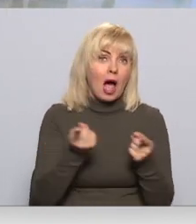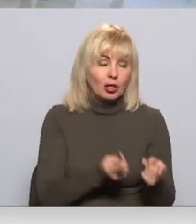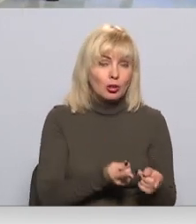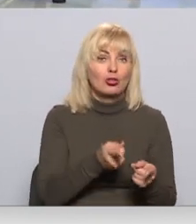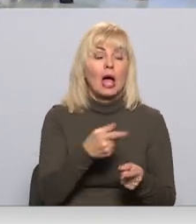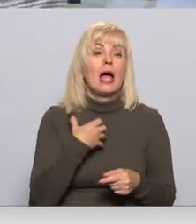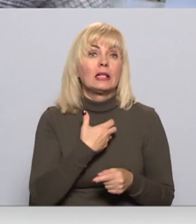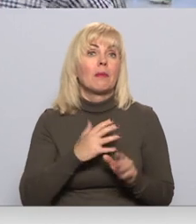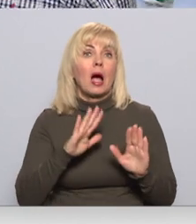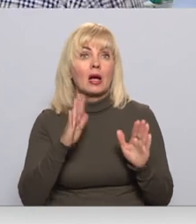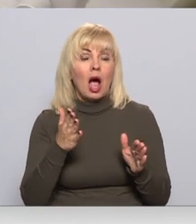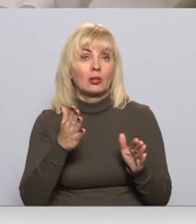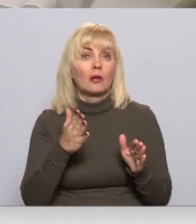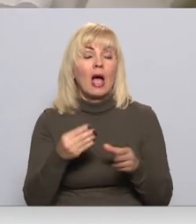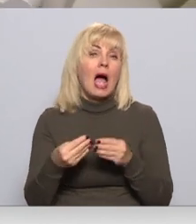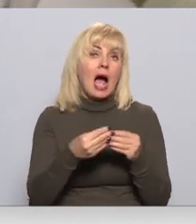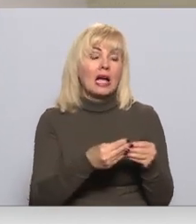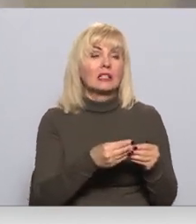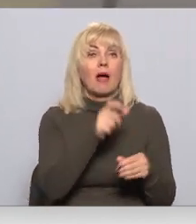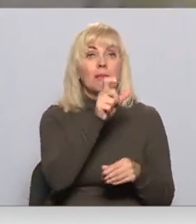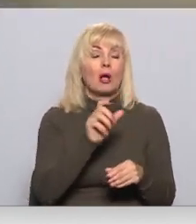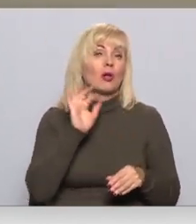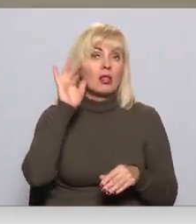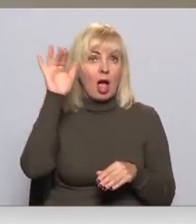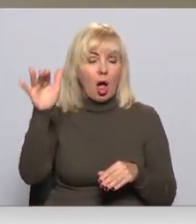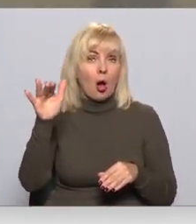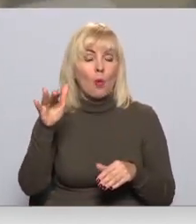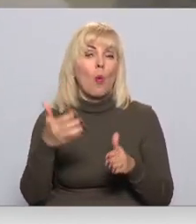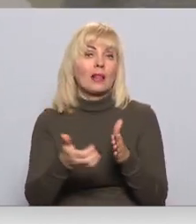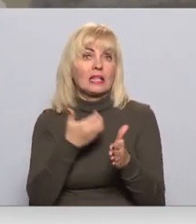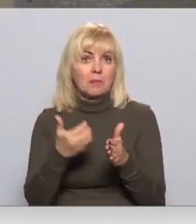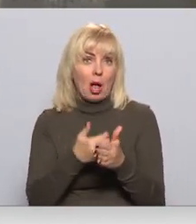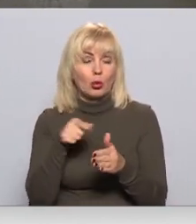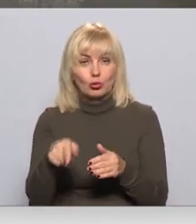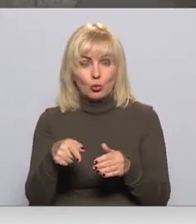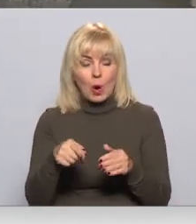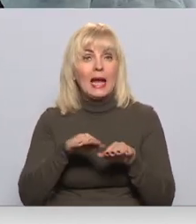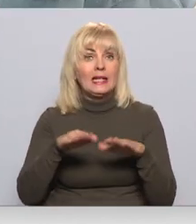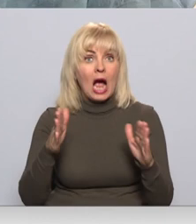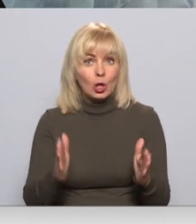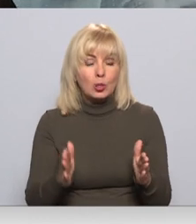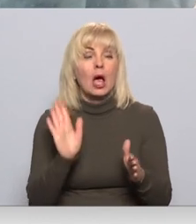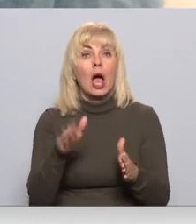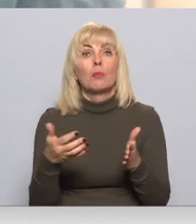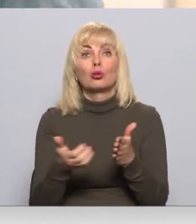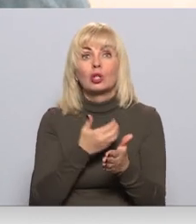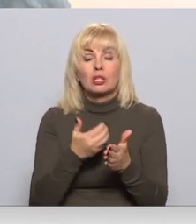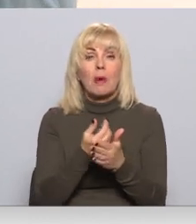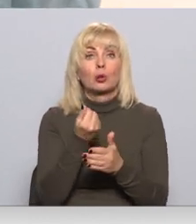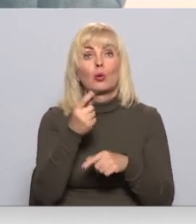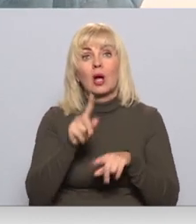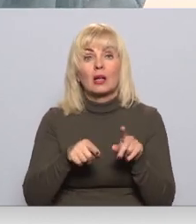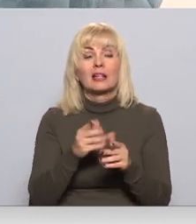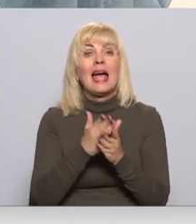gadījumā šo var aizvest pie pacienta. Un tā arī būs nākotnes loma, ko spēlēs šī ierīce. Tā gan tiks izmantota arvien retāk.